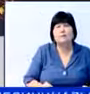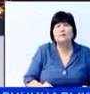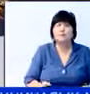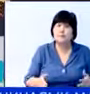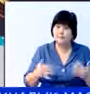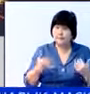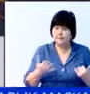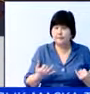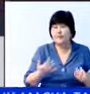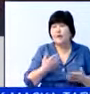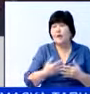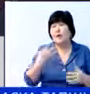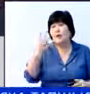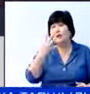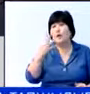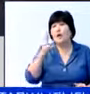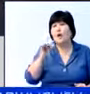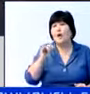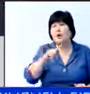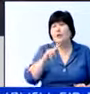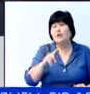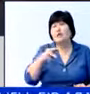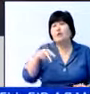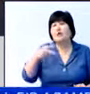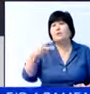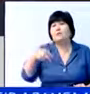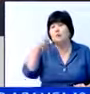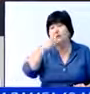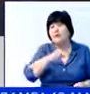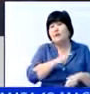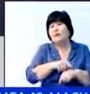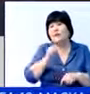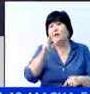Бүгін, яғни 4 наурыз 2020 жылы сағат